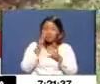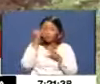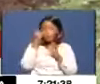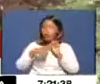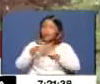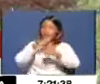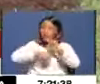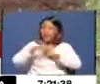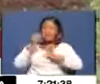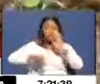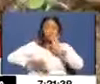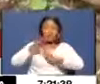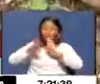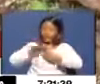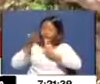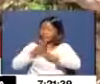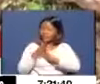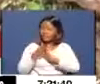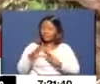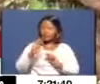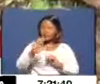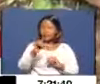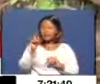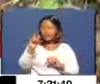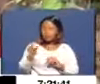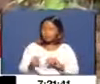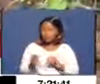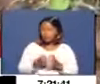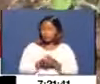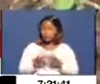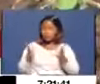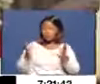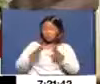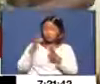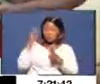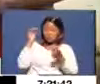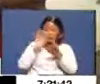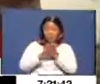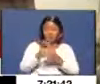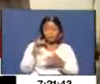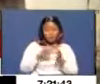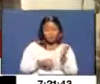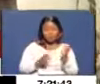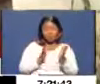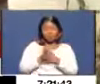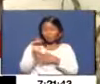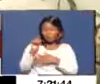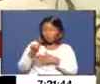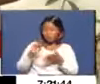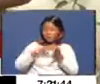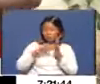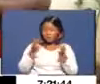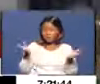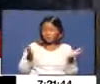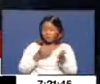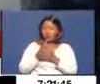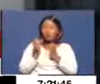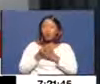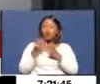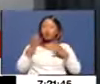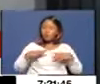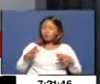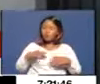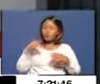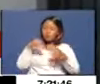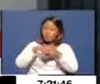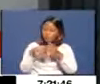za dharura katika maeneo yao. Chama hicho kinaamini kupitia kwa mfumo huo wakazi watahusishwa katika utambuzi wa miradi na wastahili